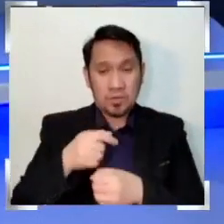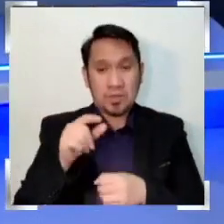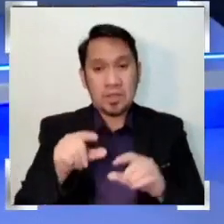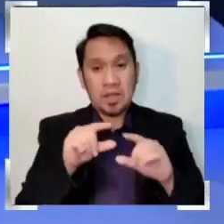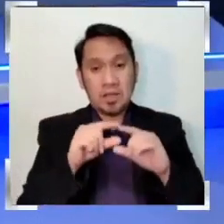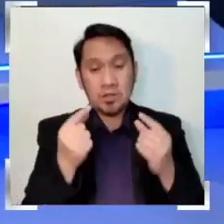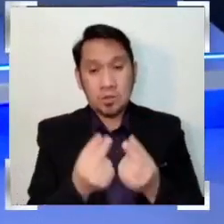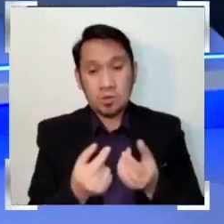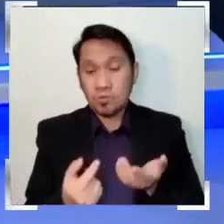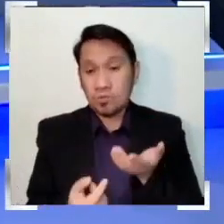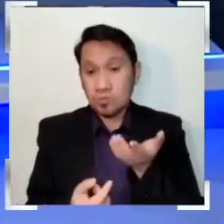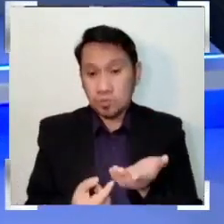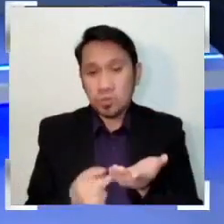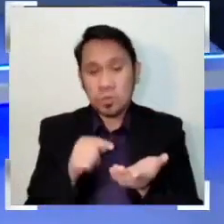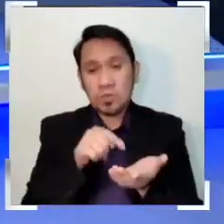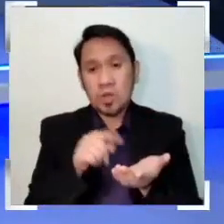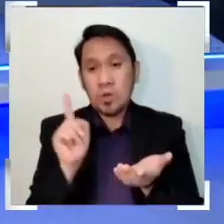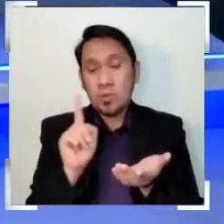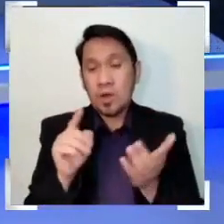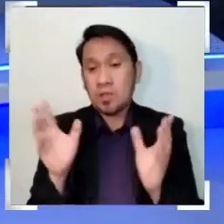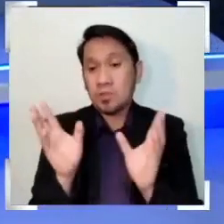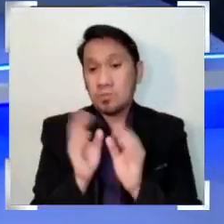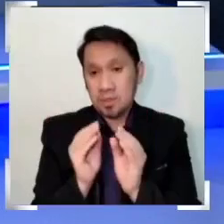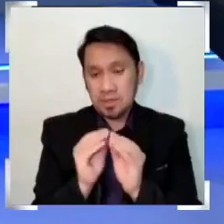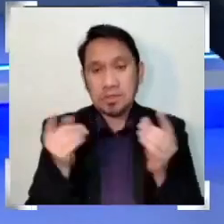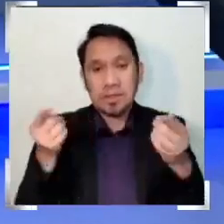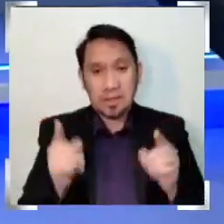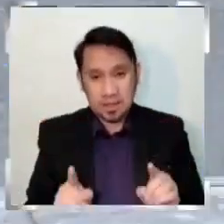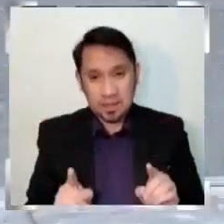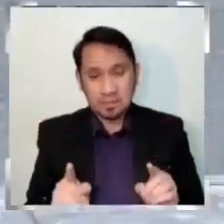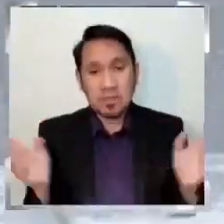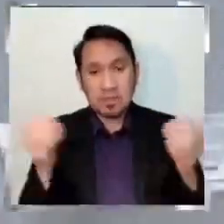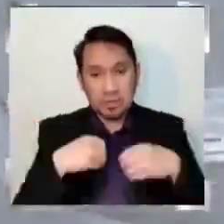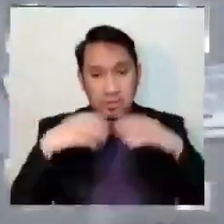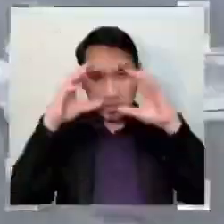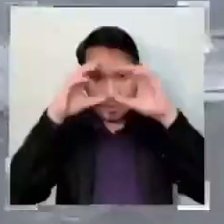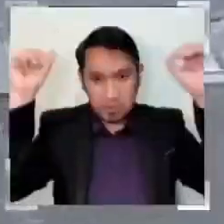sa pulong sa Malacanang. Saksi si Jamie Santos.